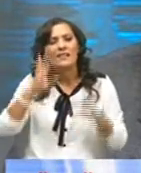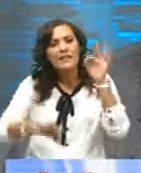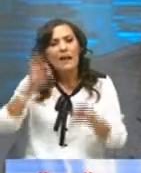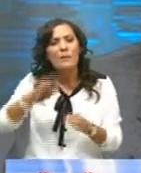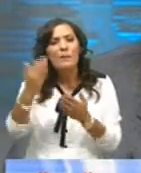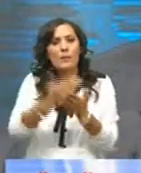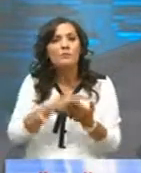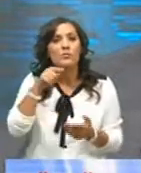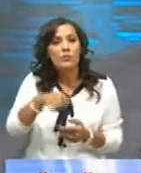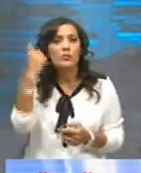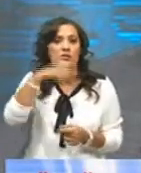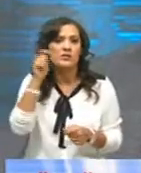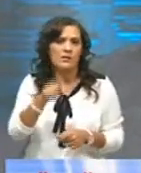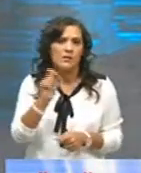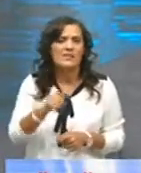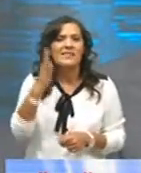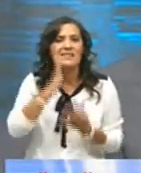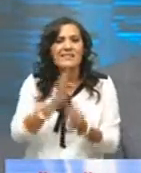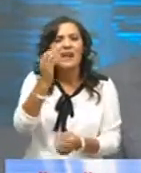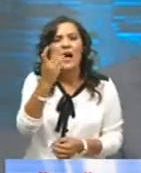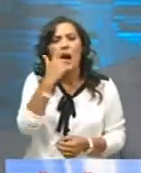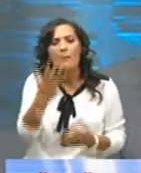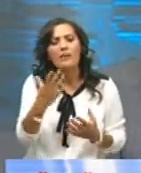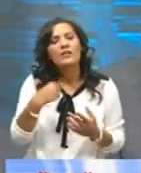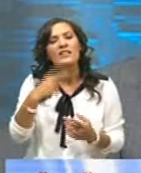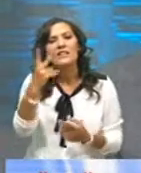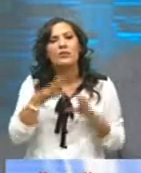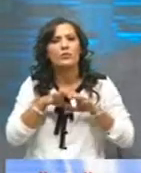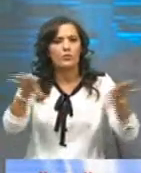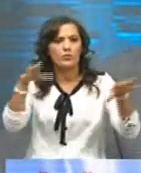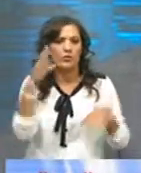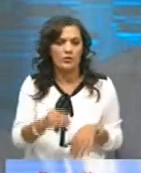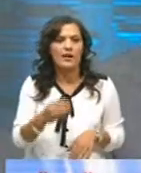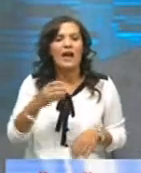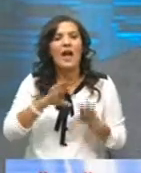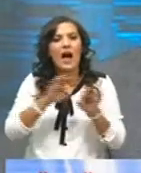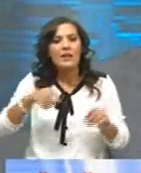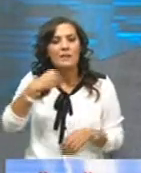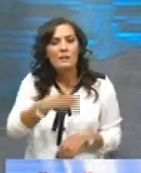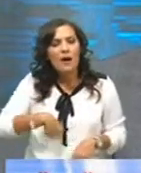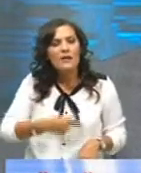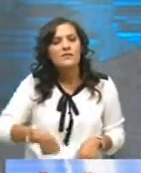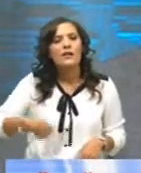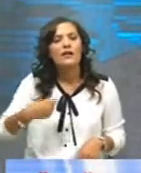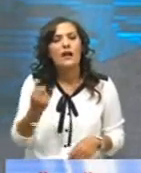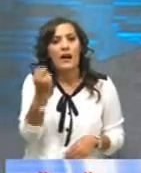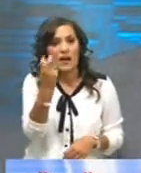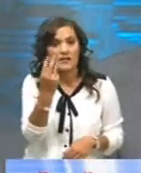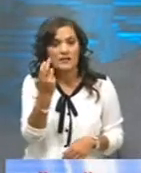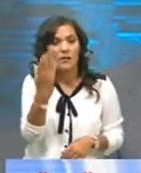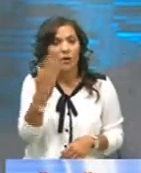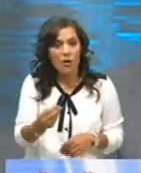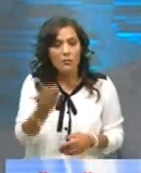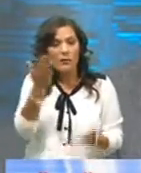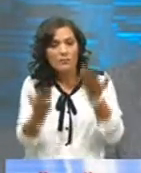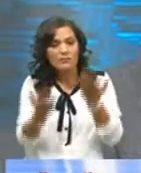bunun üstüne dayandım insanları kabaca iki gruba ayırırsınız kalın bağırsak kanserine yakalanma